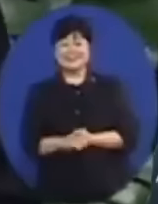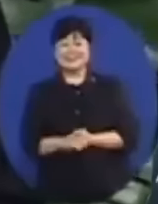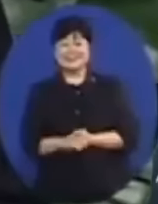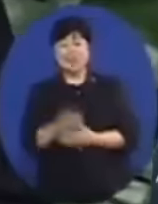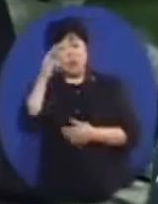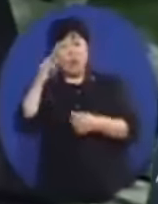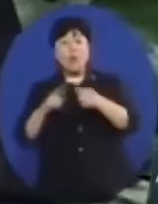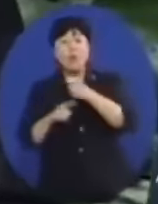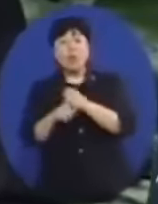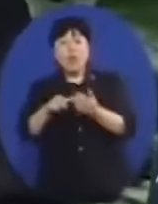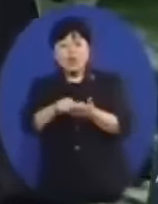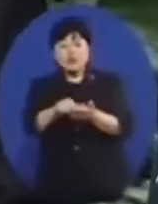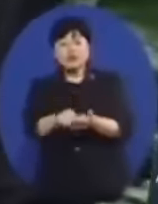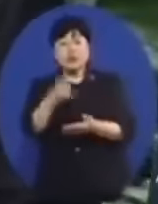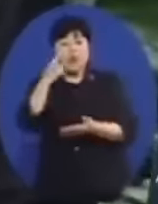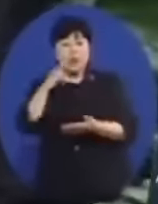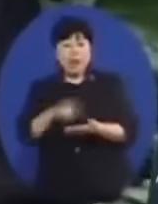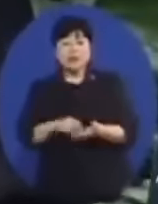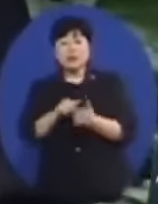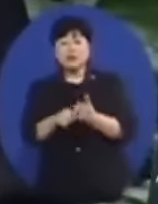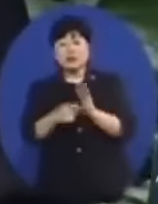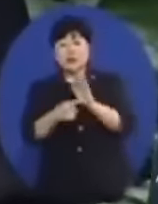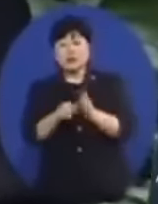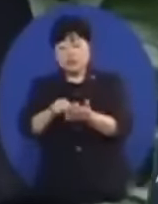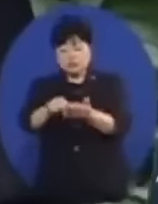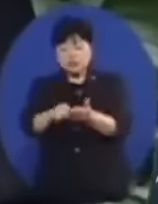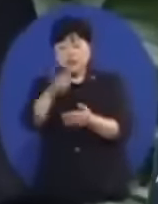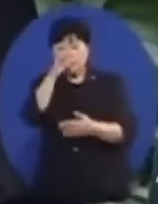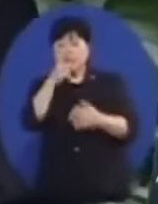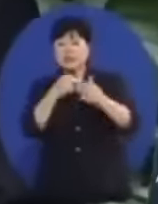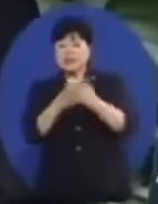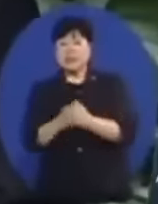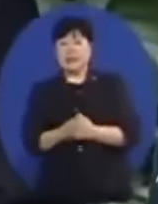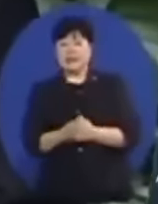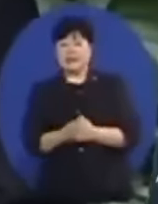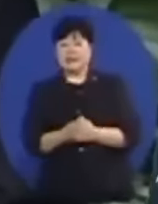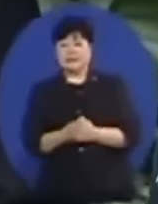왜 지우개가 나왔느냐? 지우개가 있었기 때문에